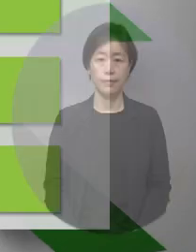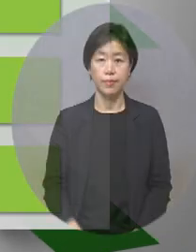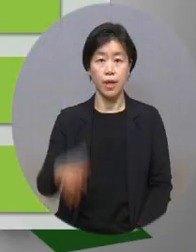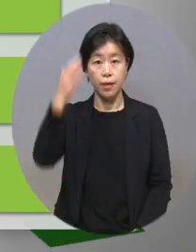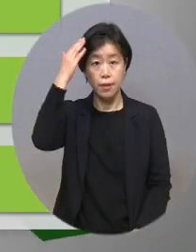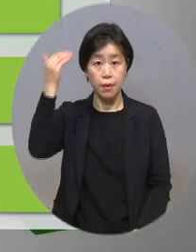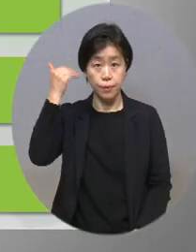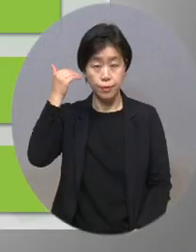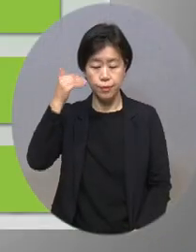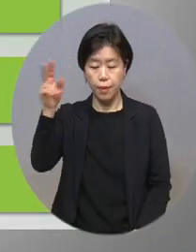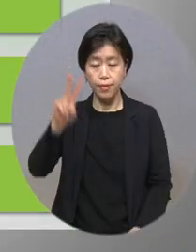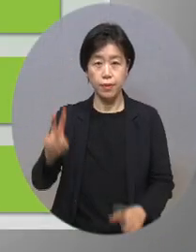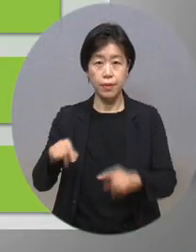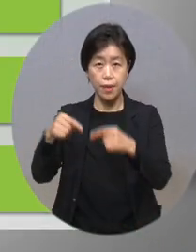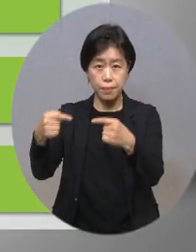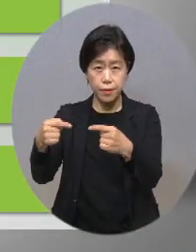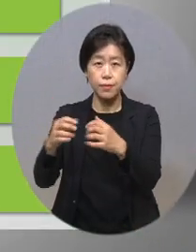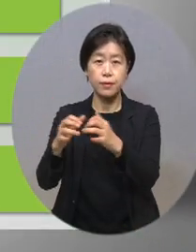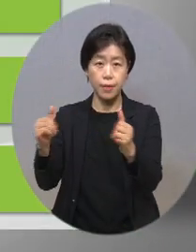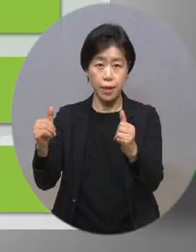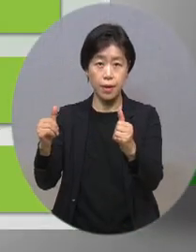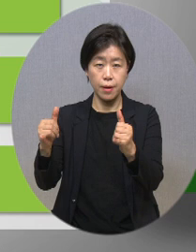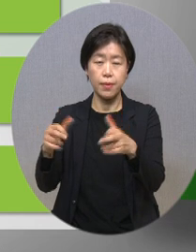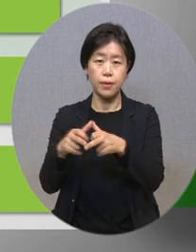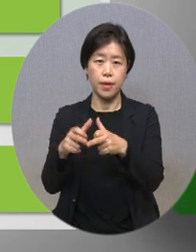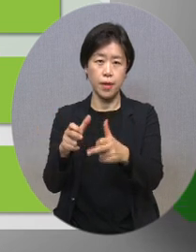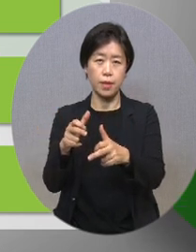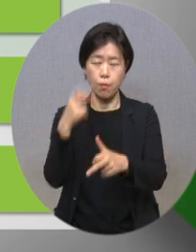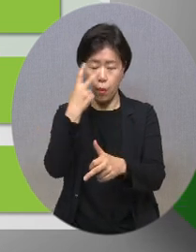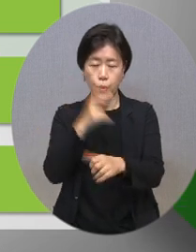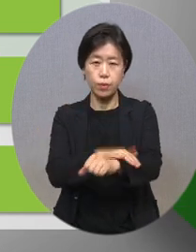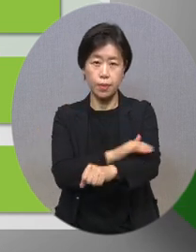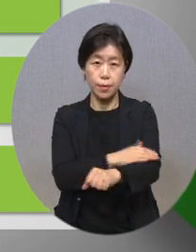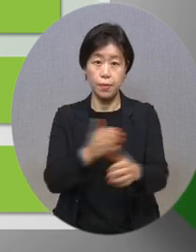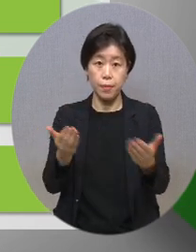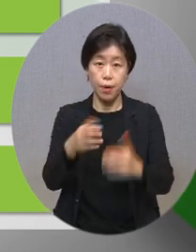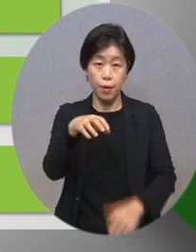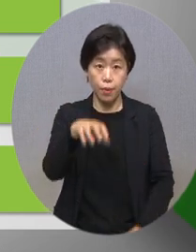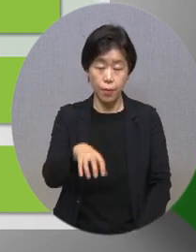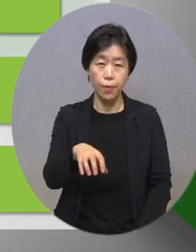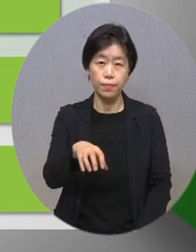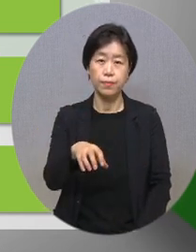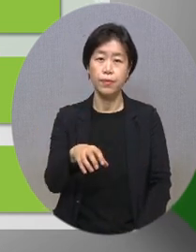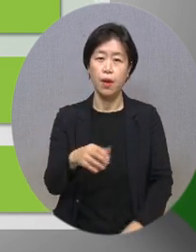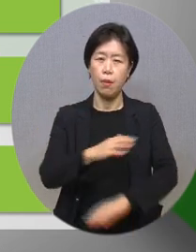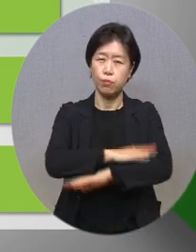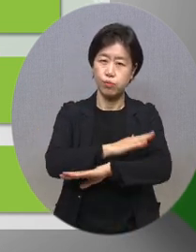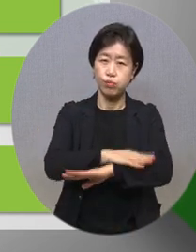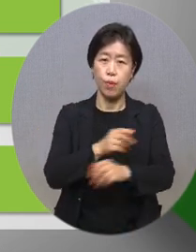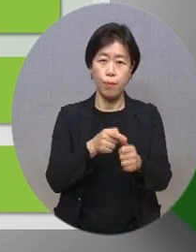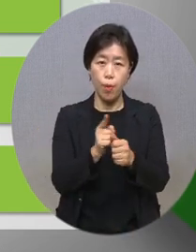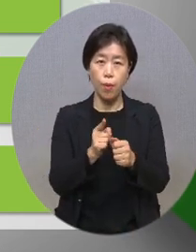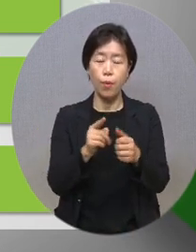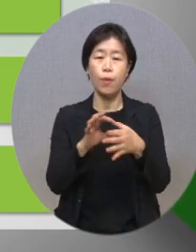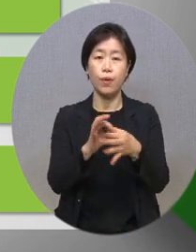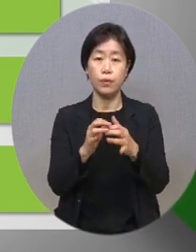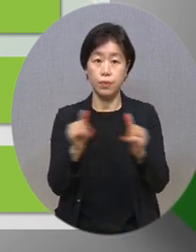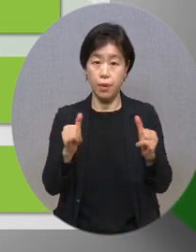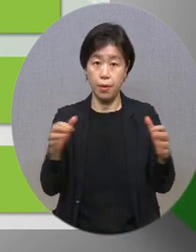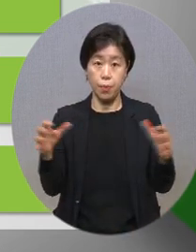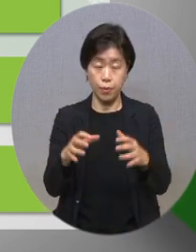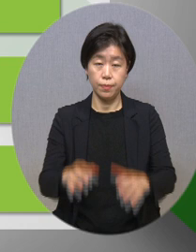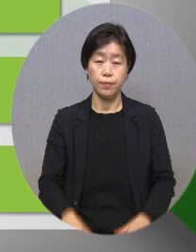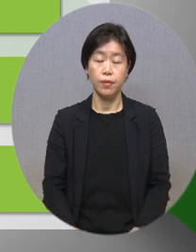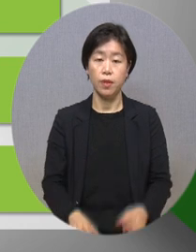대한민국 월남전 참전자회 장애인 보호작업장에서 인쇄 목재 가구 및 제조 분야 종사원을 모집합니다.